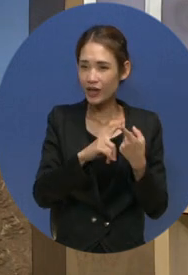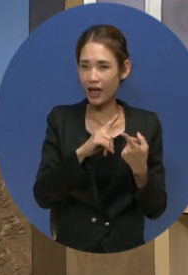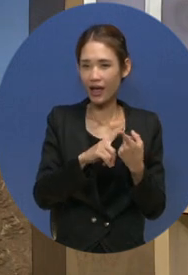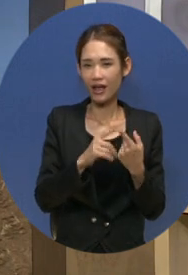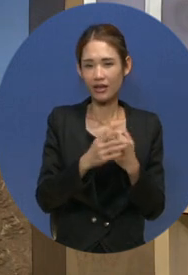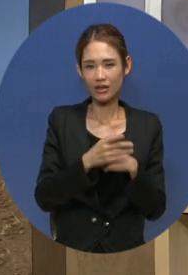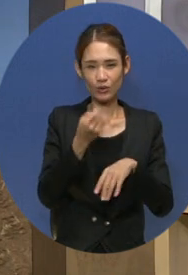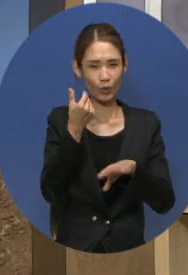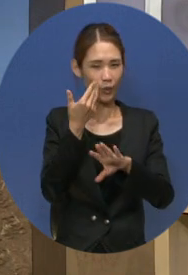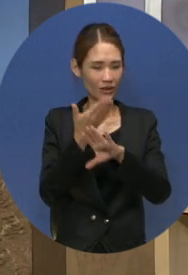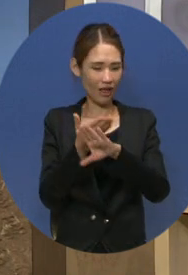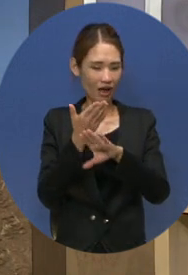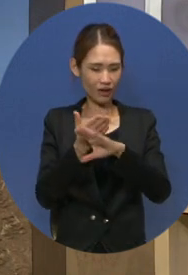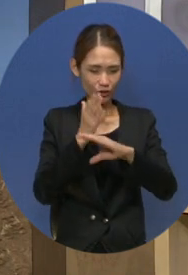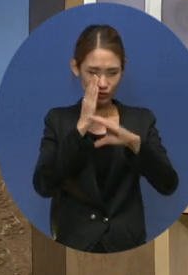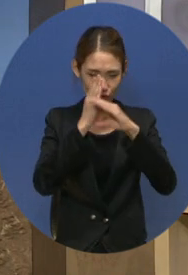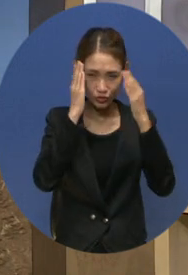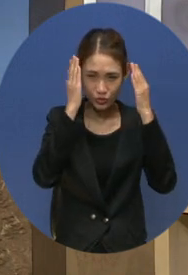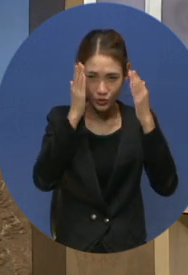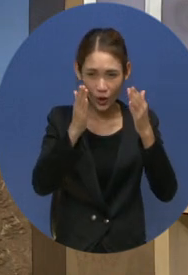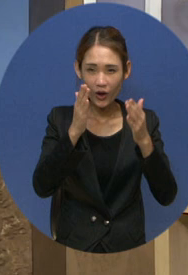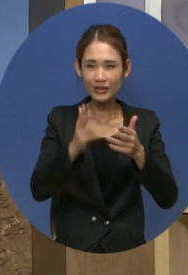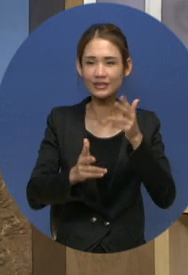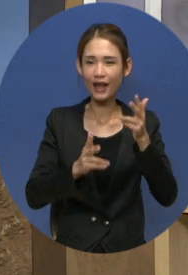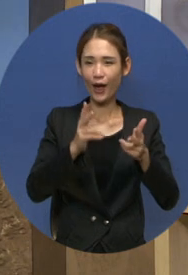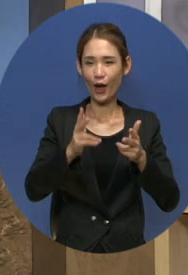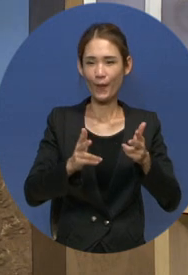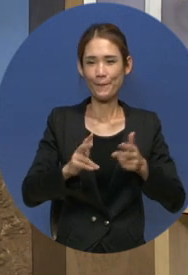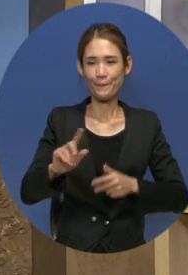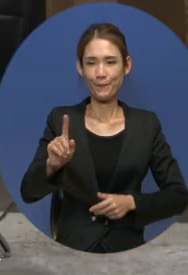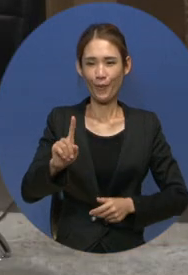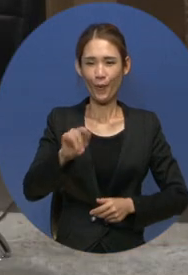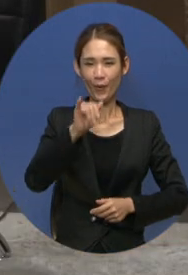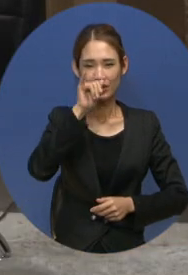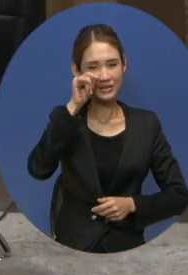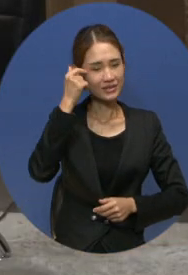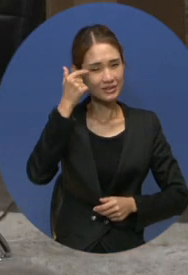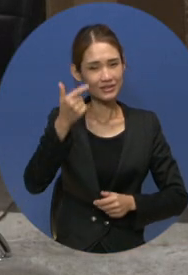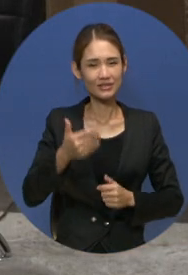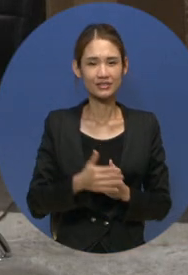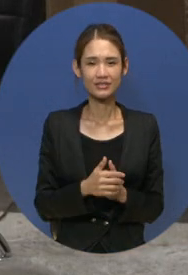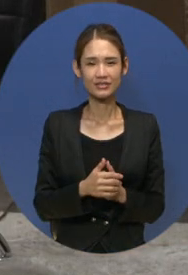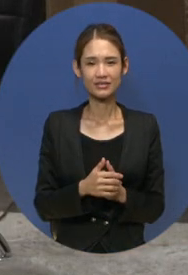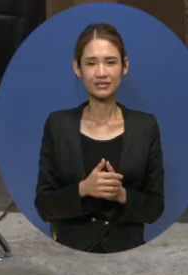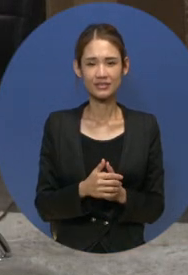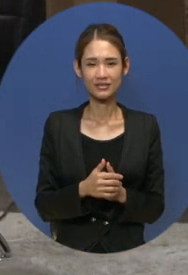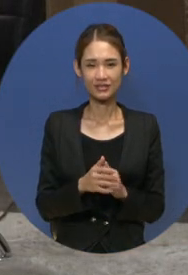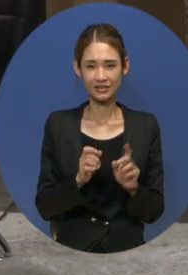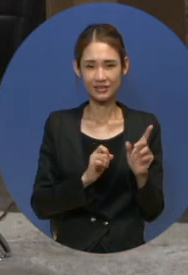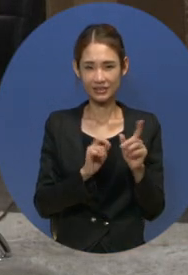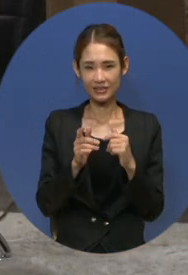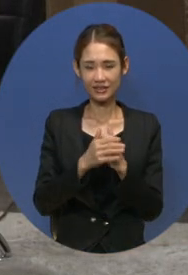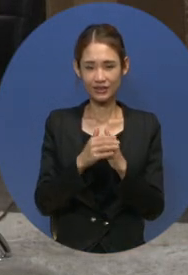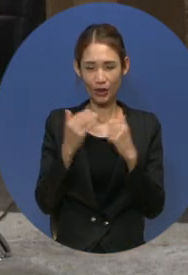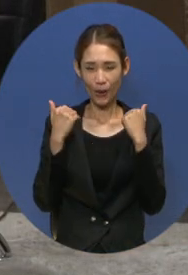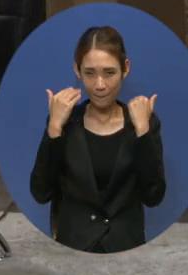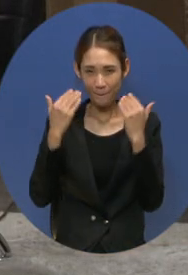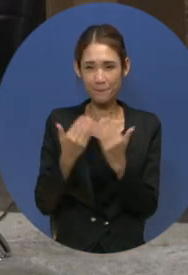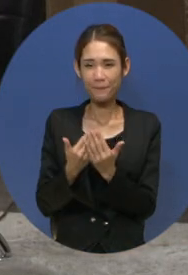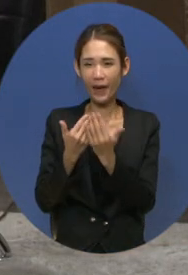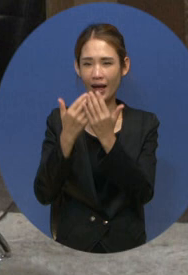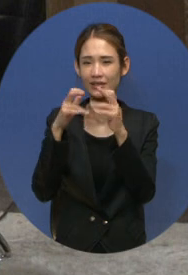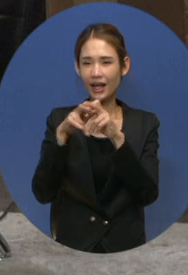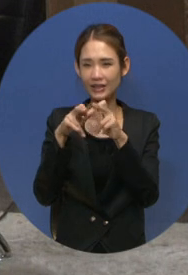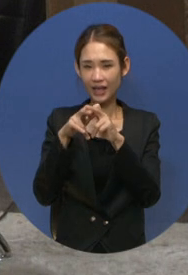것뿐만 아니라 또 다른 중점 사업이 있다면은 어떤 것들이 있을까요? 주로 이제 그 발달 장애인들에게